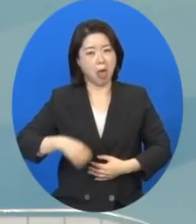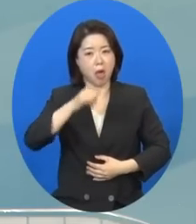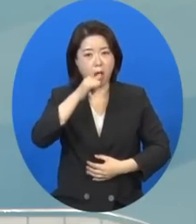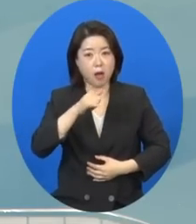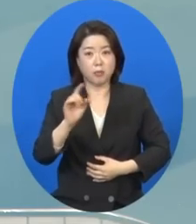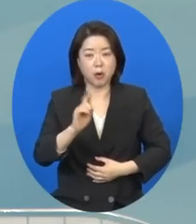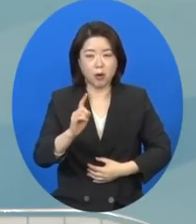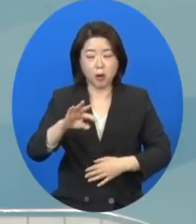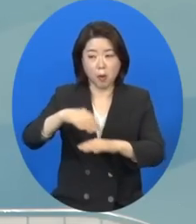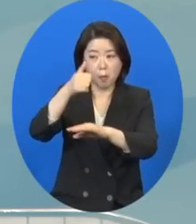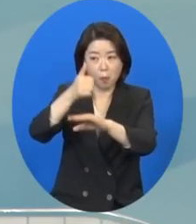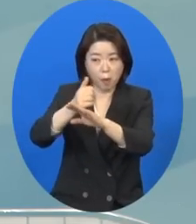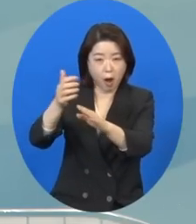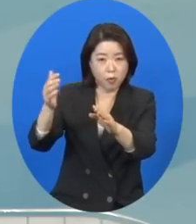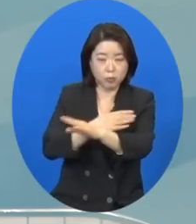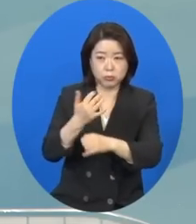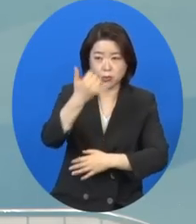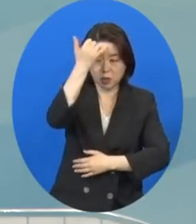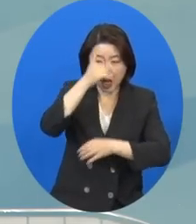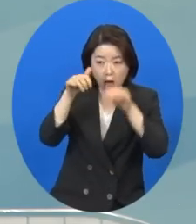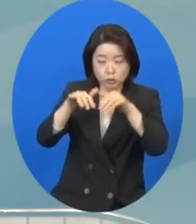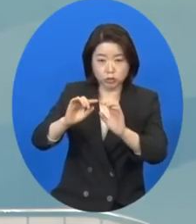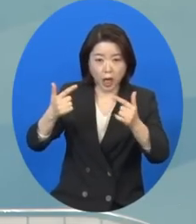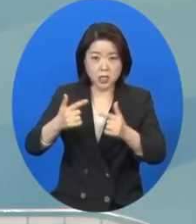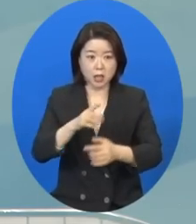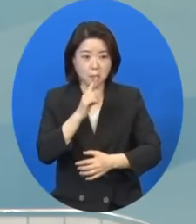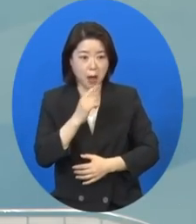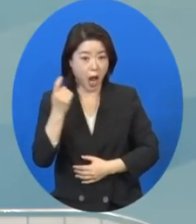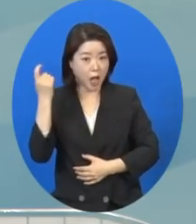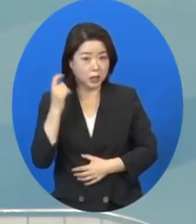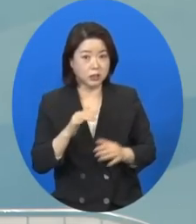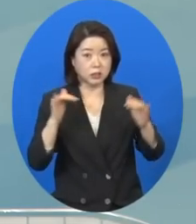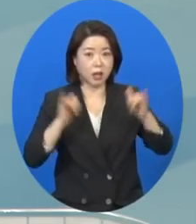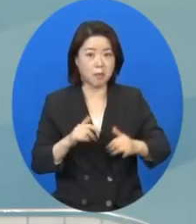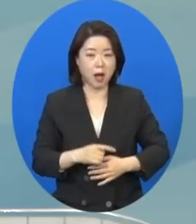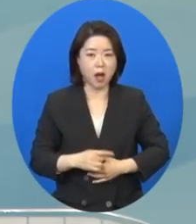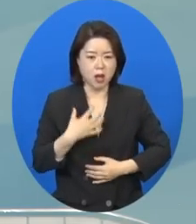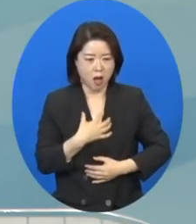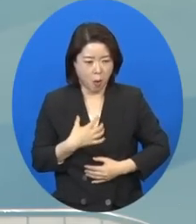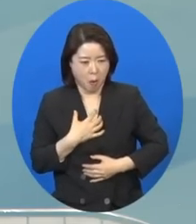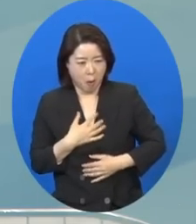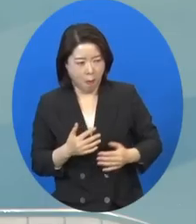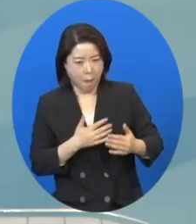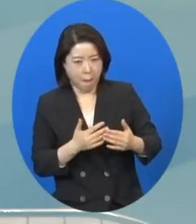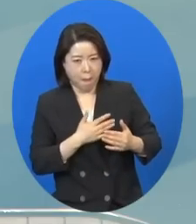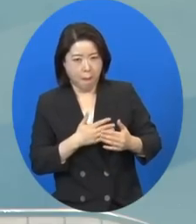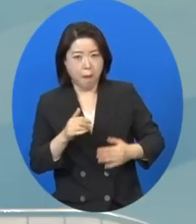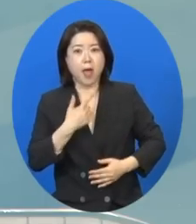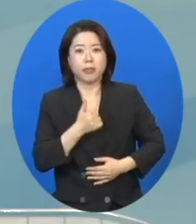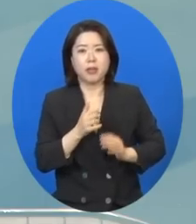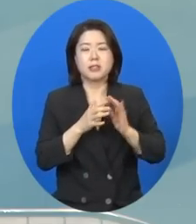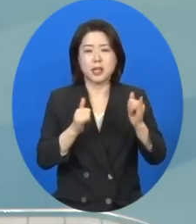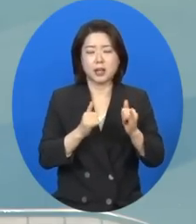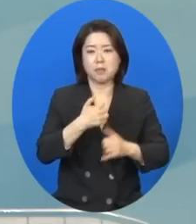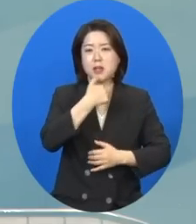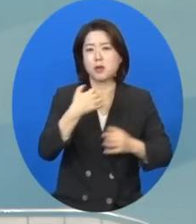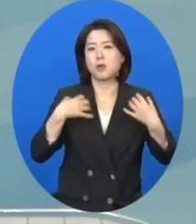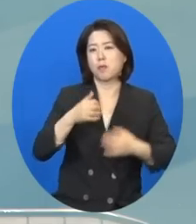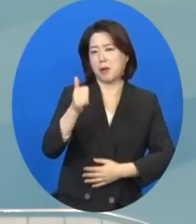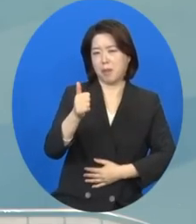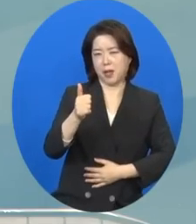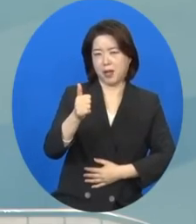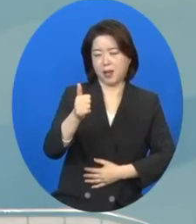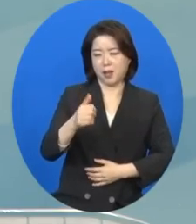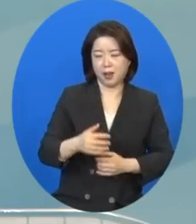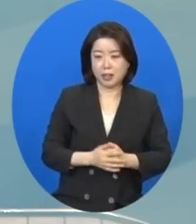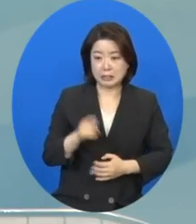황제로부터 춤신이 아니다라고 하는 말을 들을까봐 굉장히 염려하던 자가이 빌라도입니다이 사람들은이